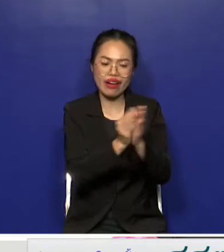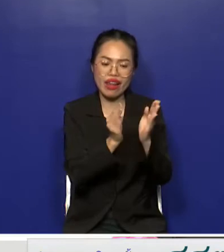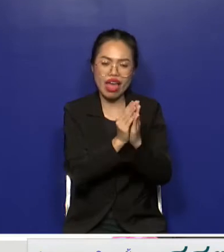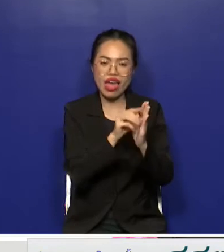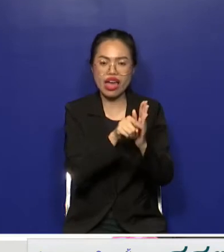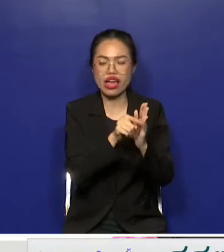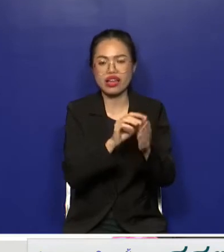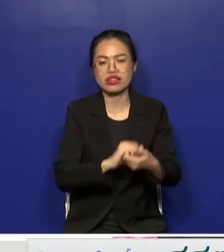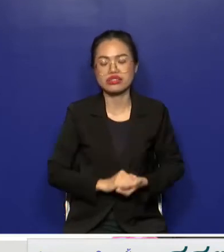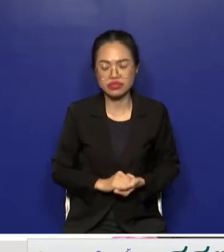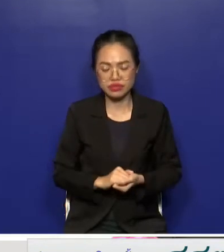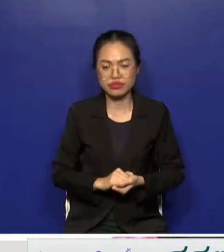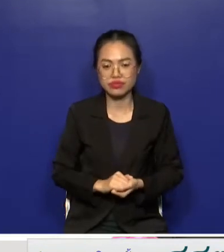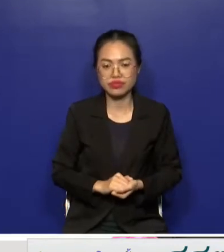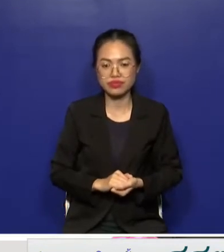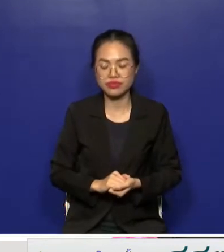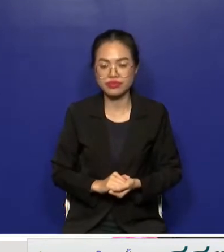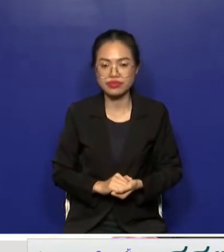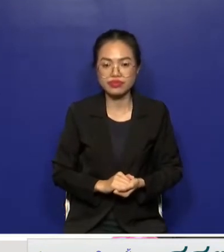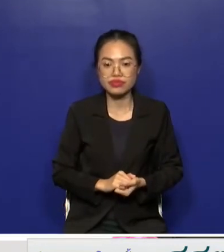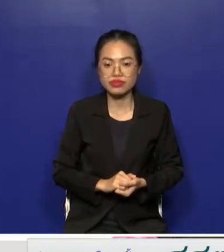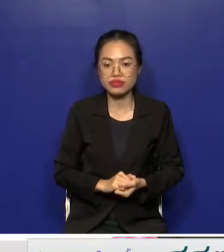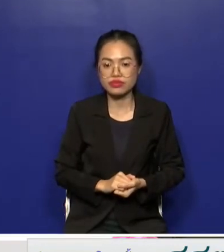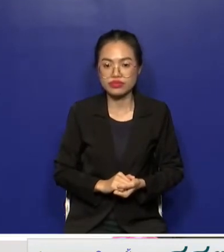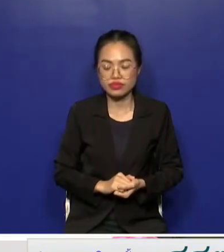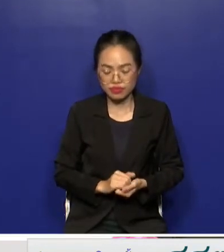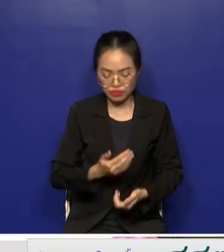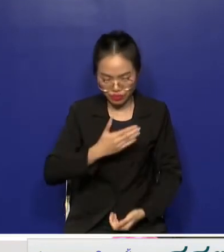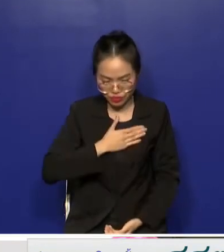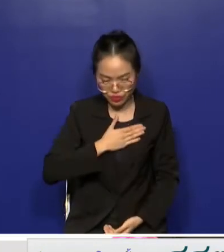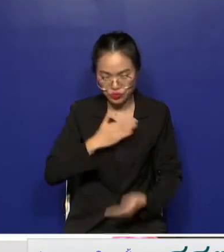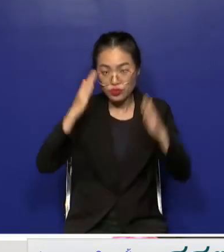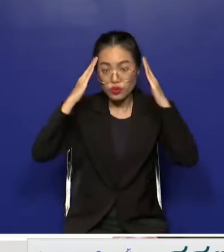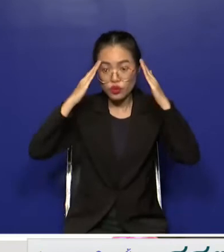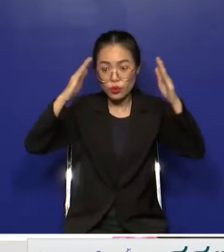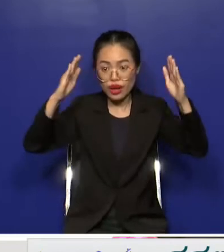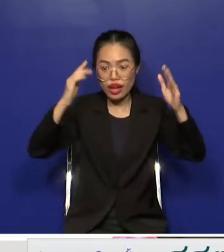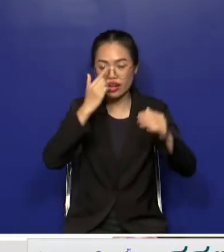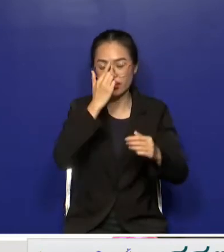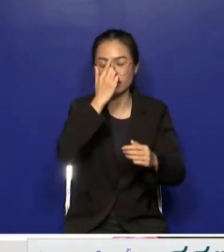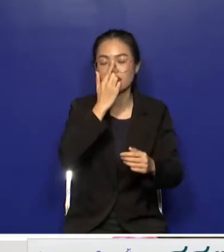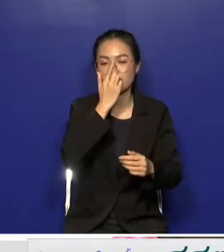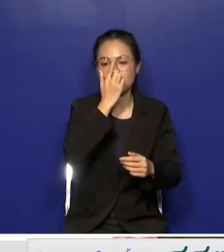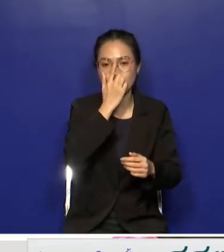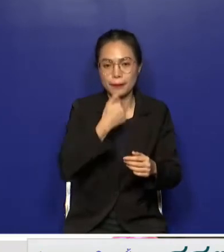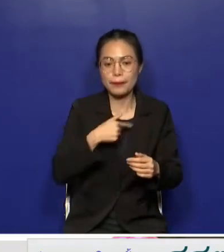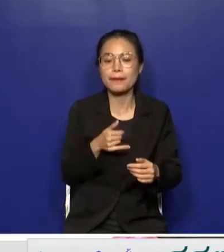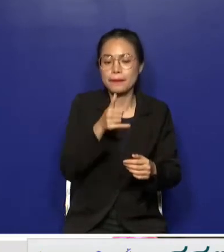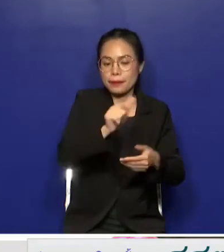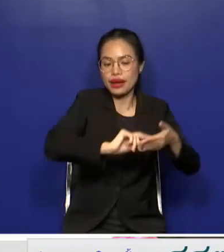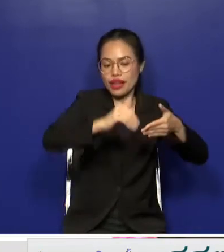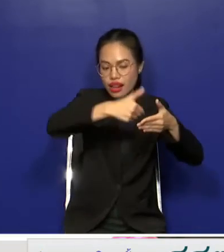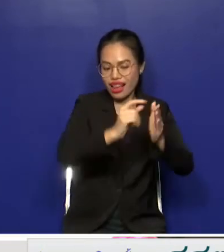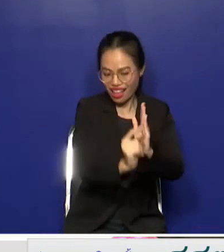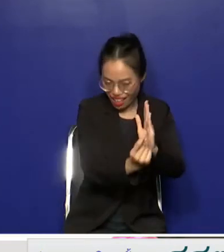อบท่ครัผมเคยมประสบการณ ผมไปเลตงครงแรกหลจากท